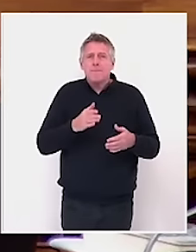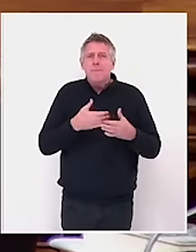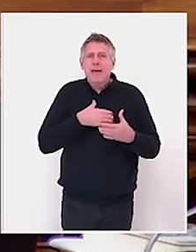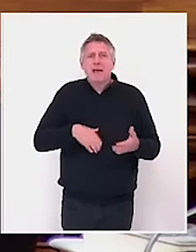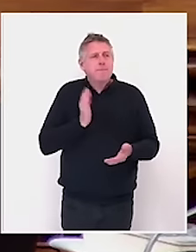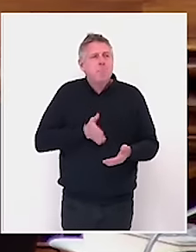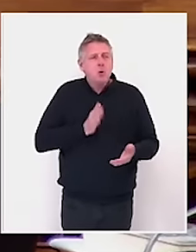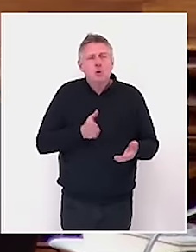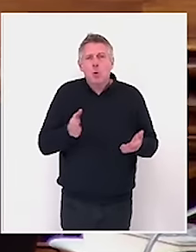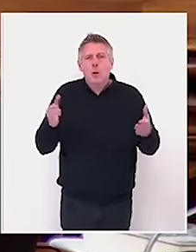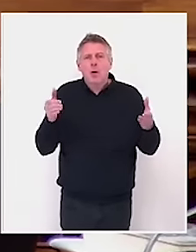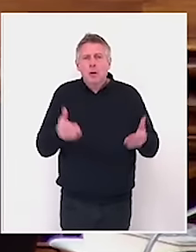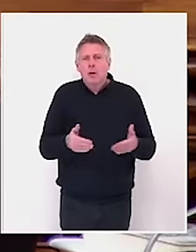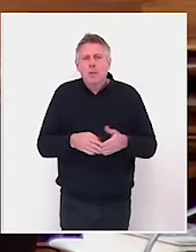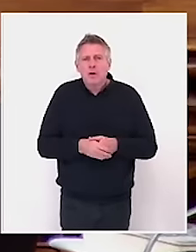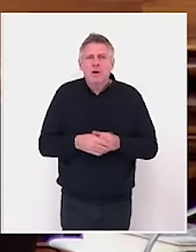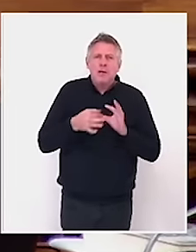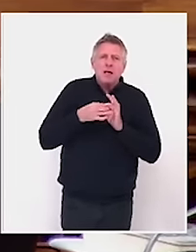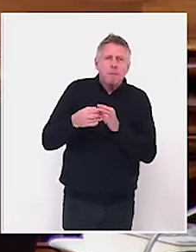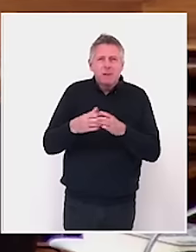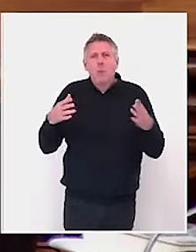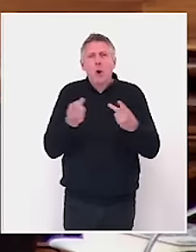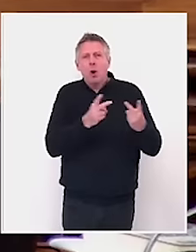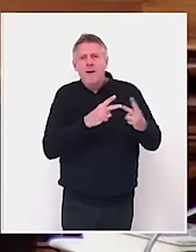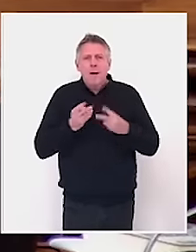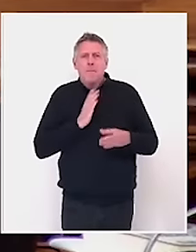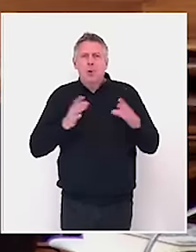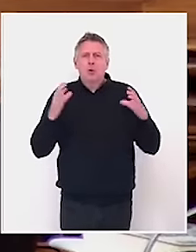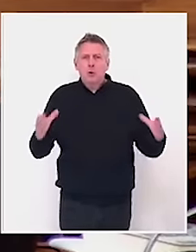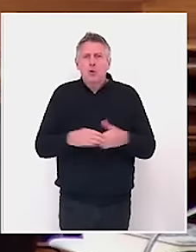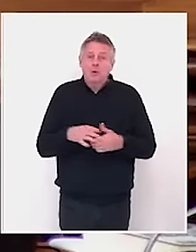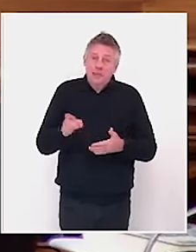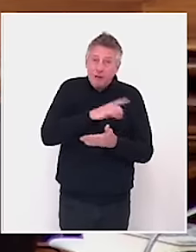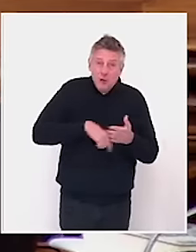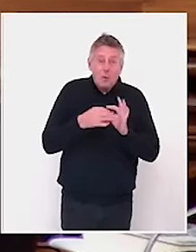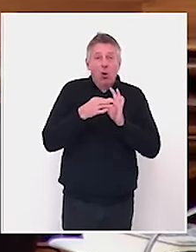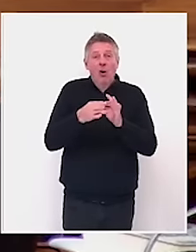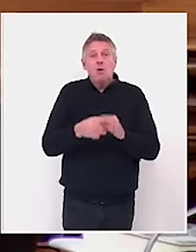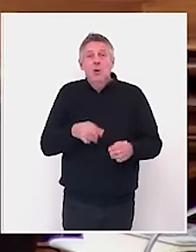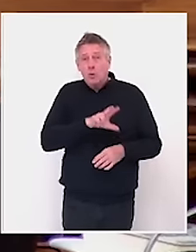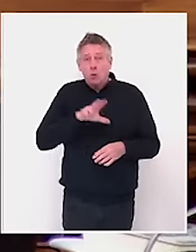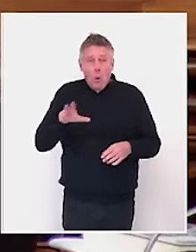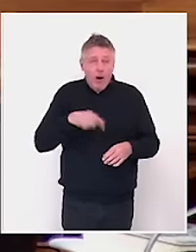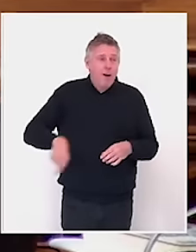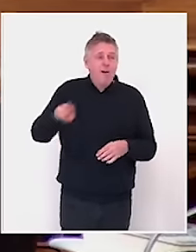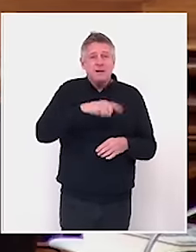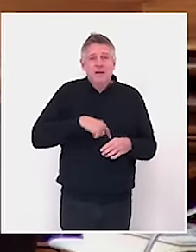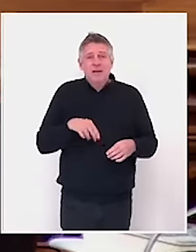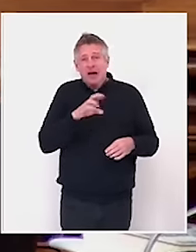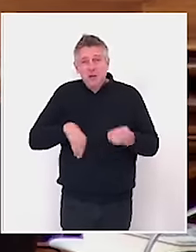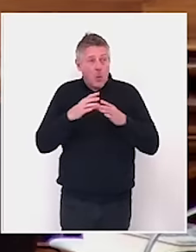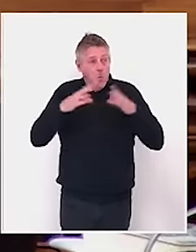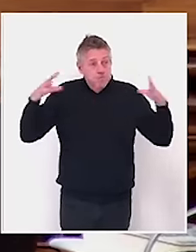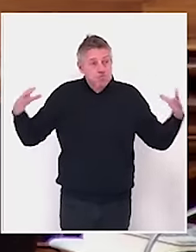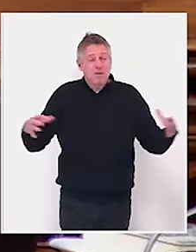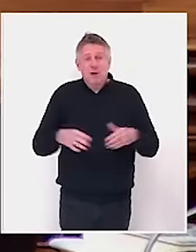plutôt en lien politique avec la métropole bordelaise, en lien politique avec le département de la Gironde, en lien politique avec la région. Ça fait